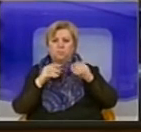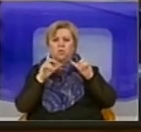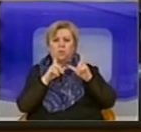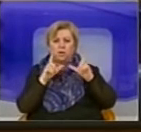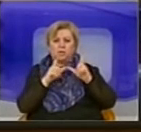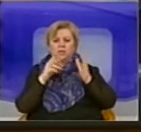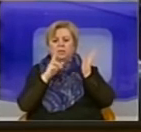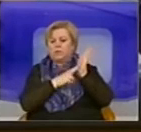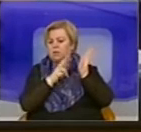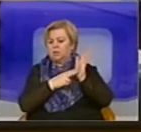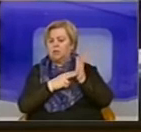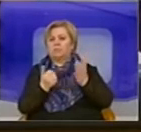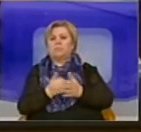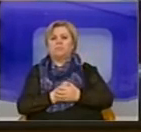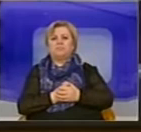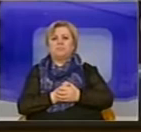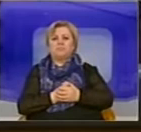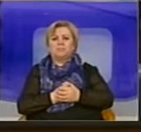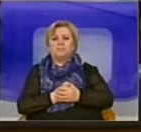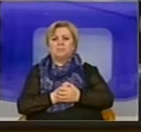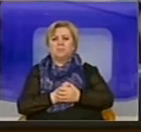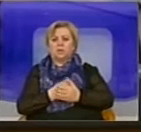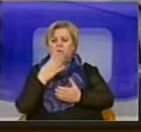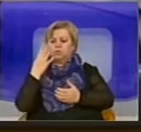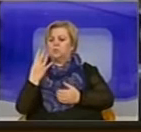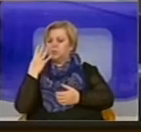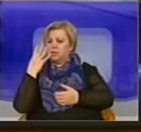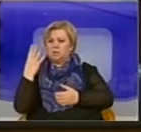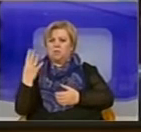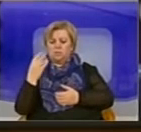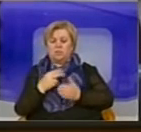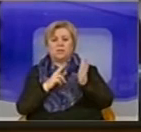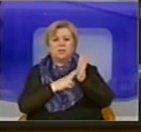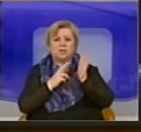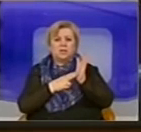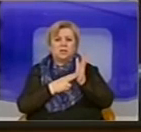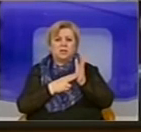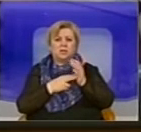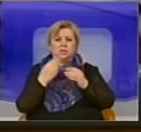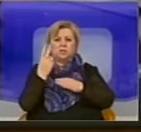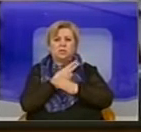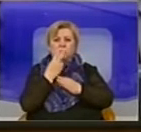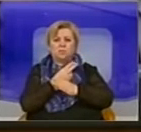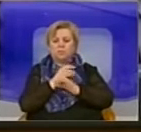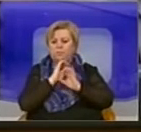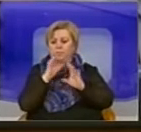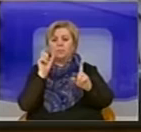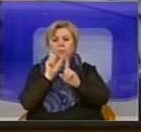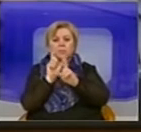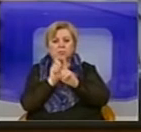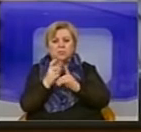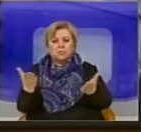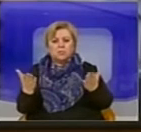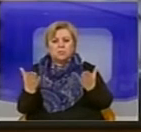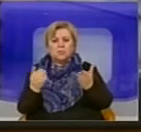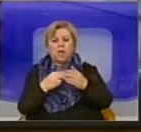Nigeria. Megjithatë, me një në faqen 44 Nigeria përfshihet në numrin e shteteve mosnjohse, pra përmendet me